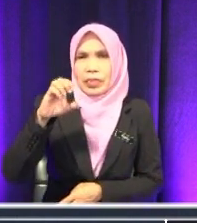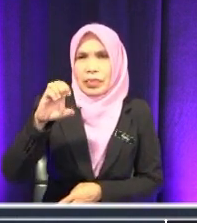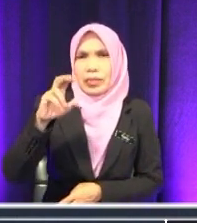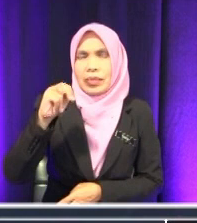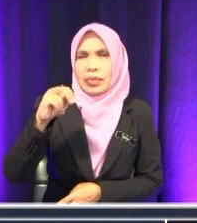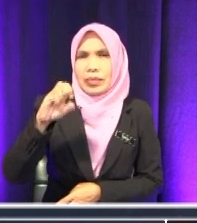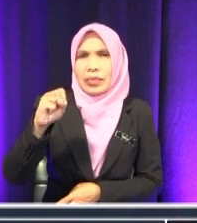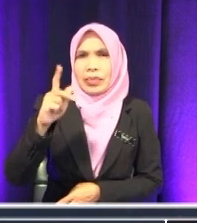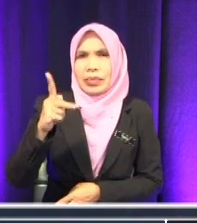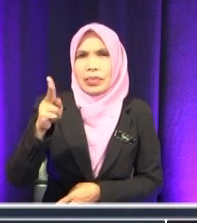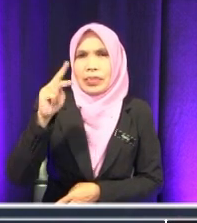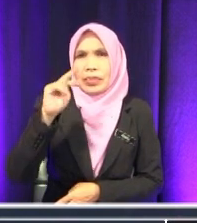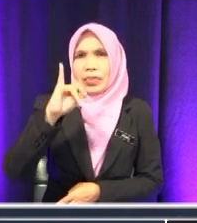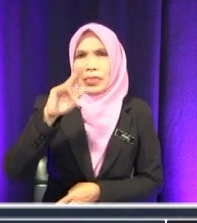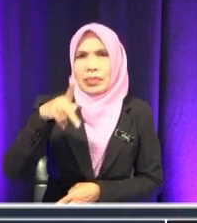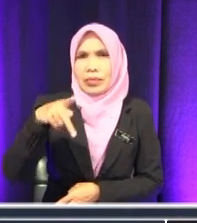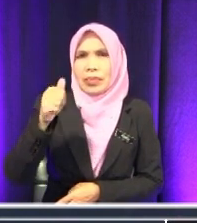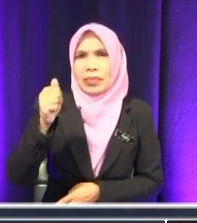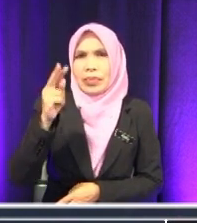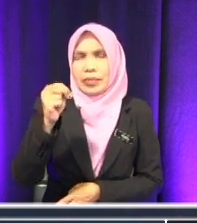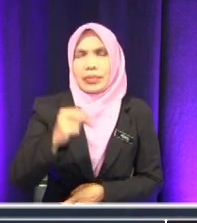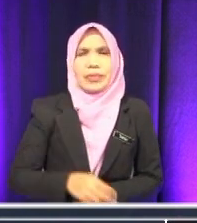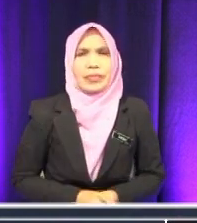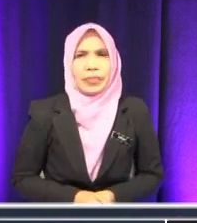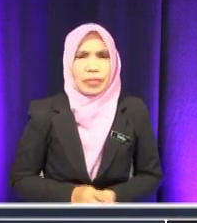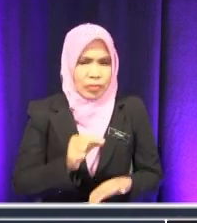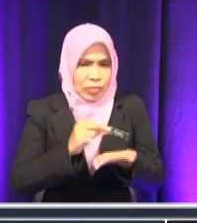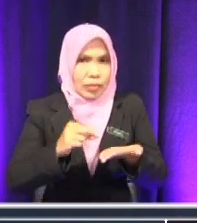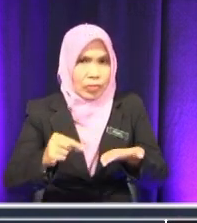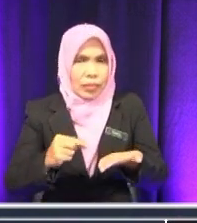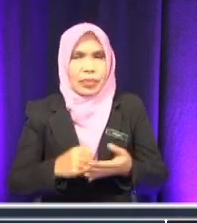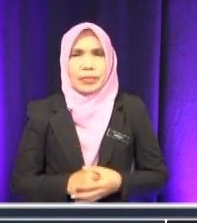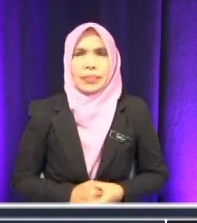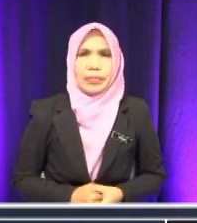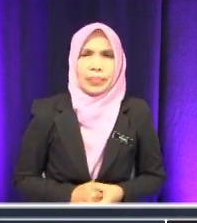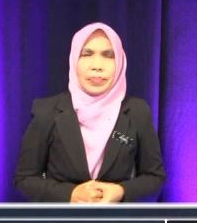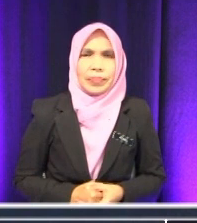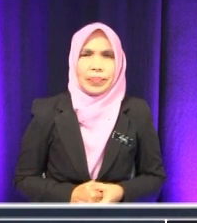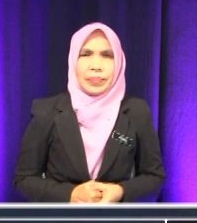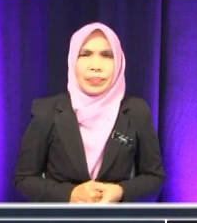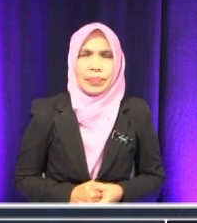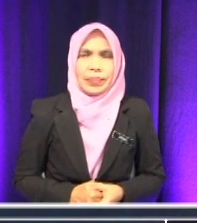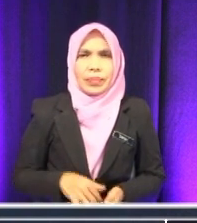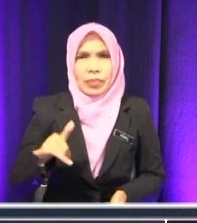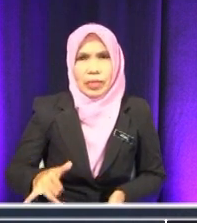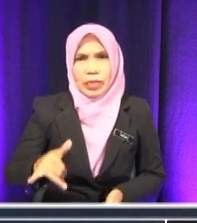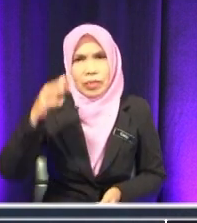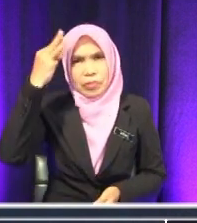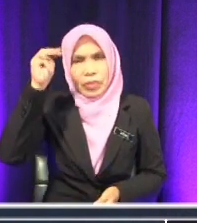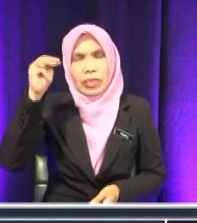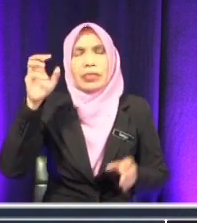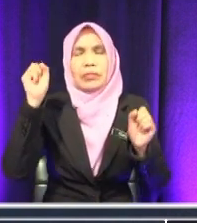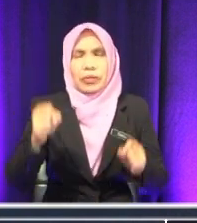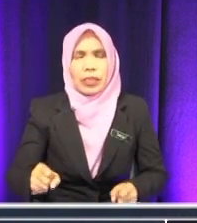bagilah kita tahu kan jadi buat catatannya kalau calon-calon semua yang jenisnya itu boleh terus